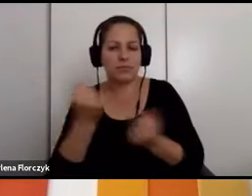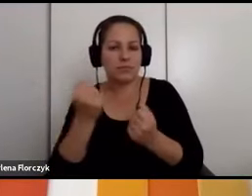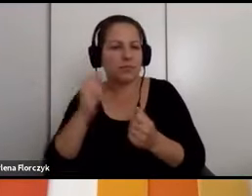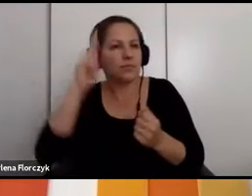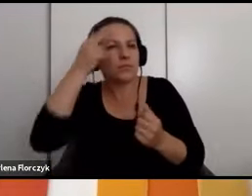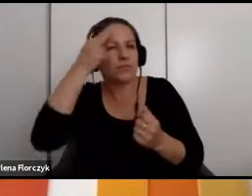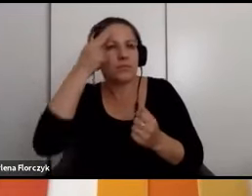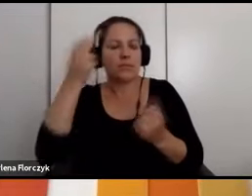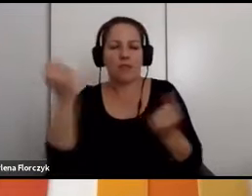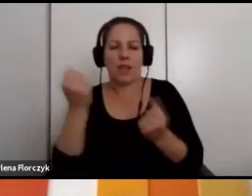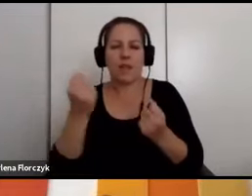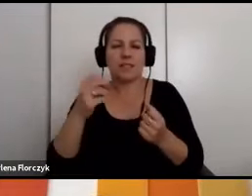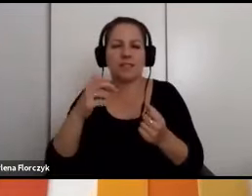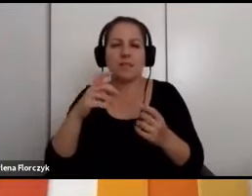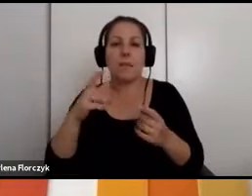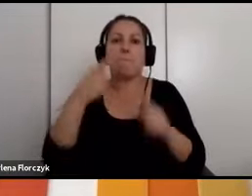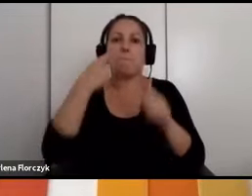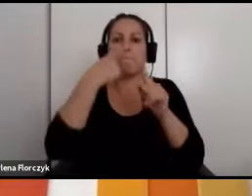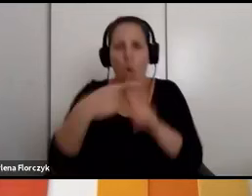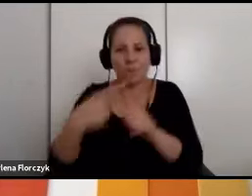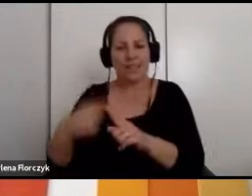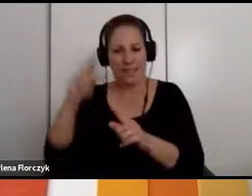życiu, takie pozytywne piętno.